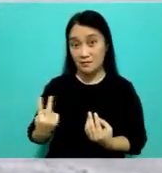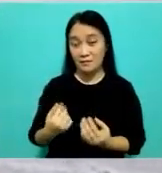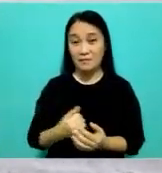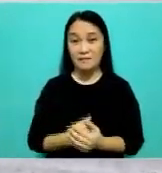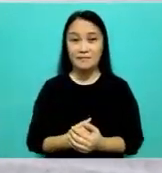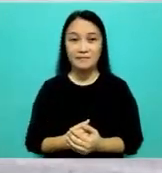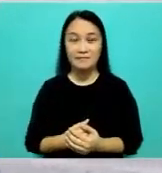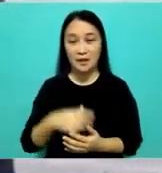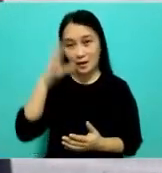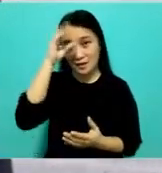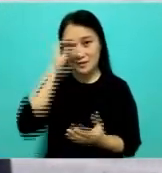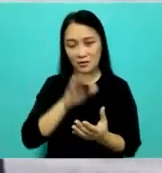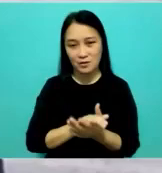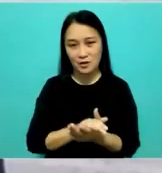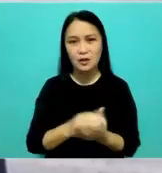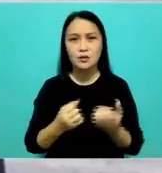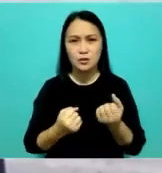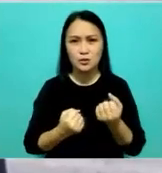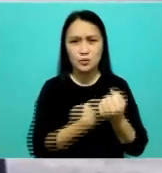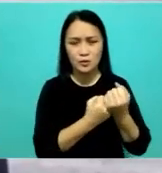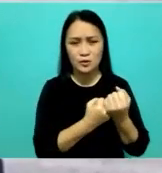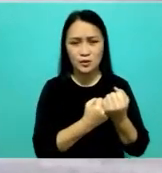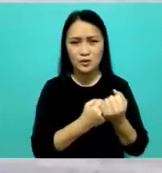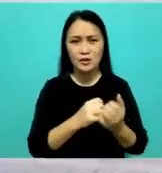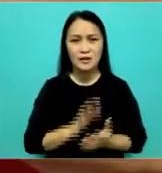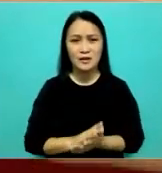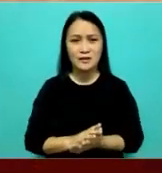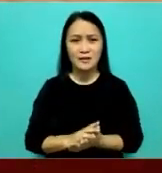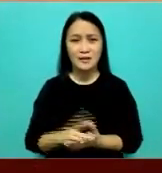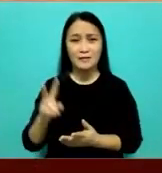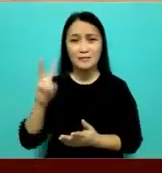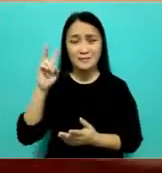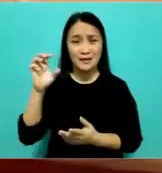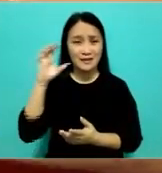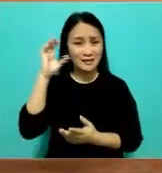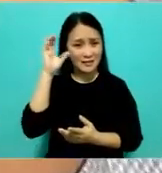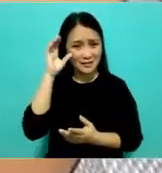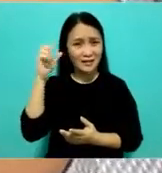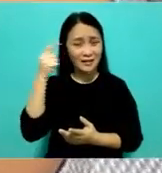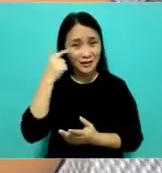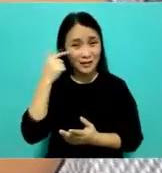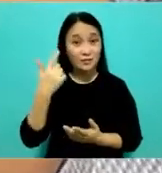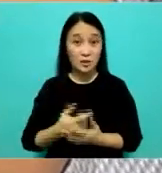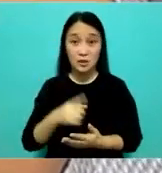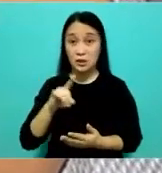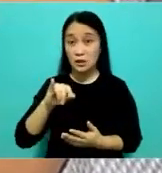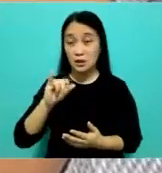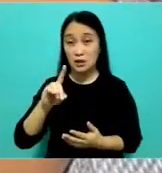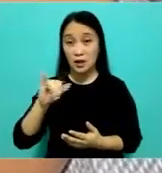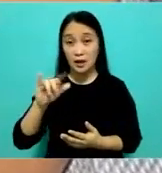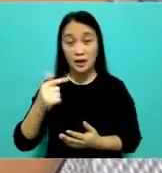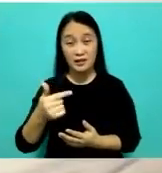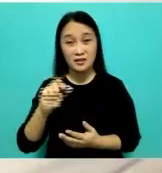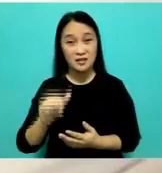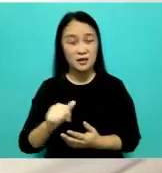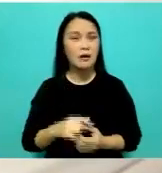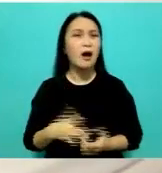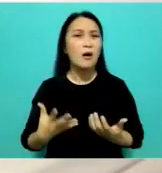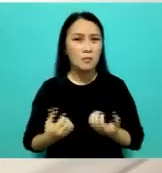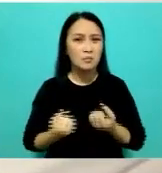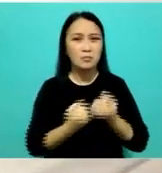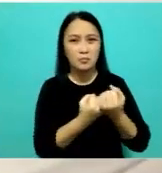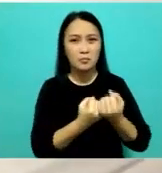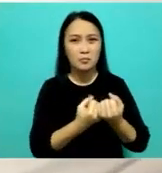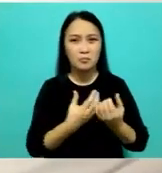rin ni Vaccine Czar Carlito Galvez Jr. ang mungkahi ng DILG, lalo't isa siya sa mga nagsusulong ng mandatory COVID-19 vaccination sa mga